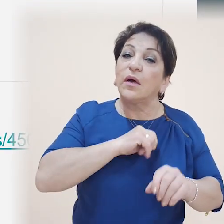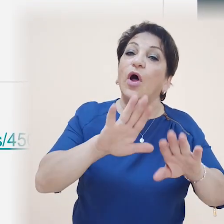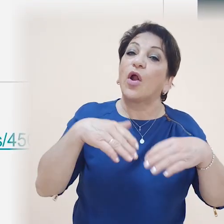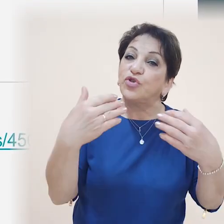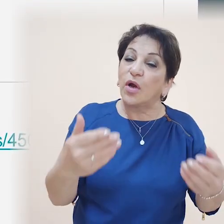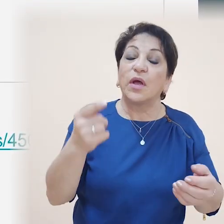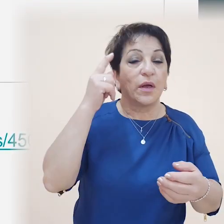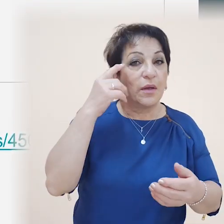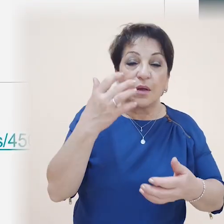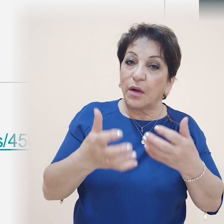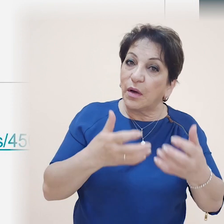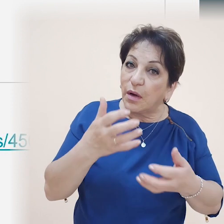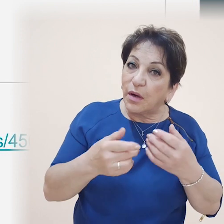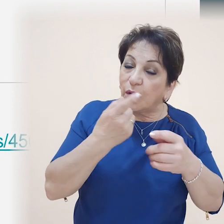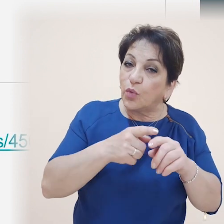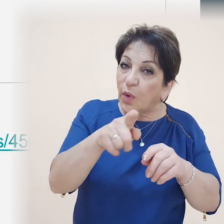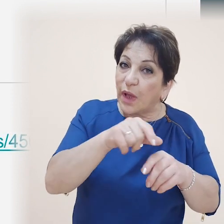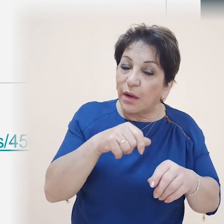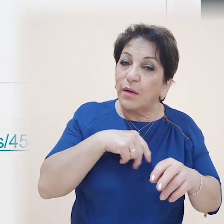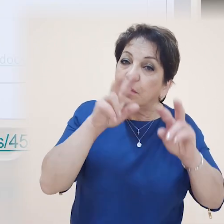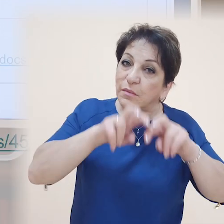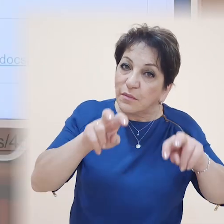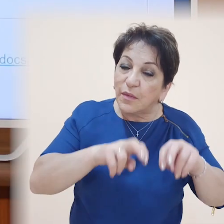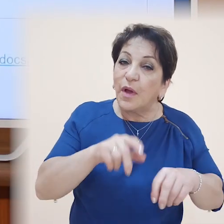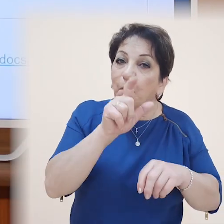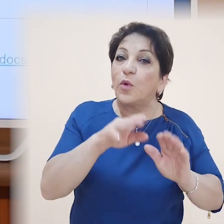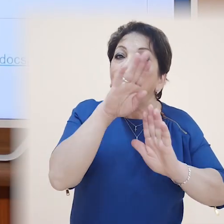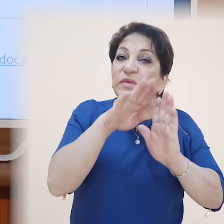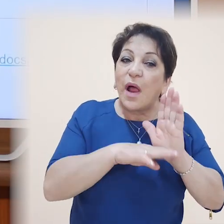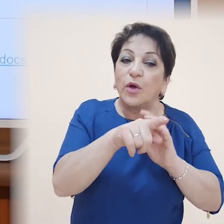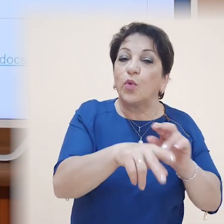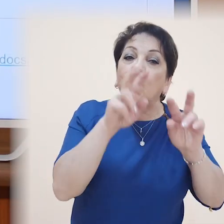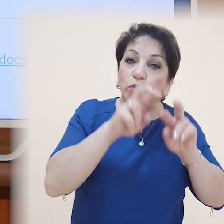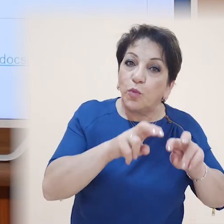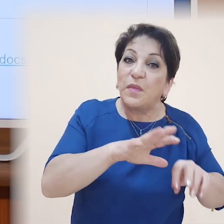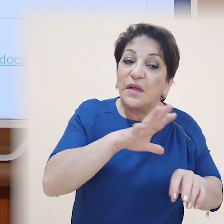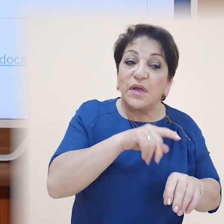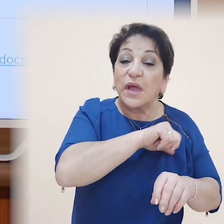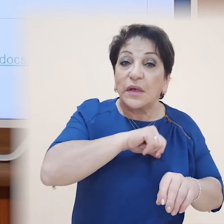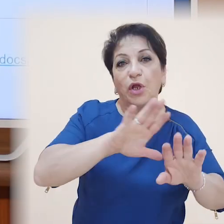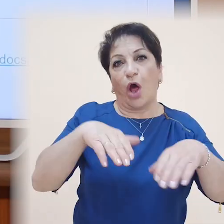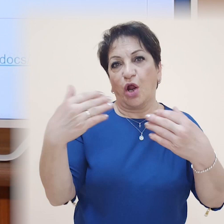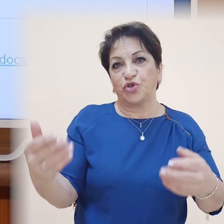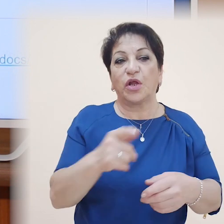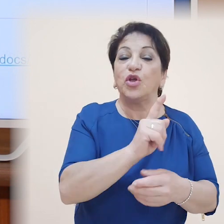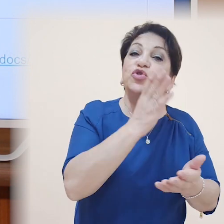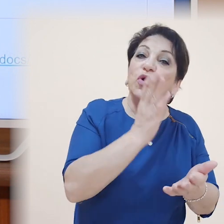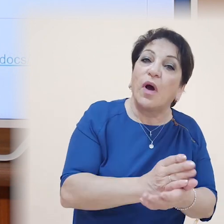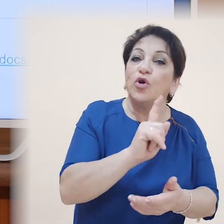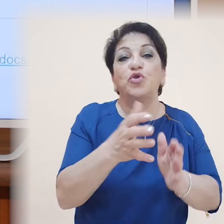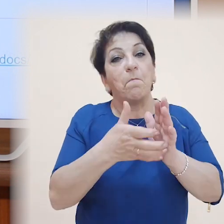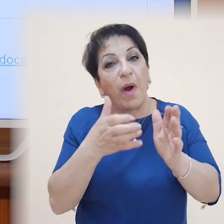ուղղությունները, իհարկե ճիշտ գուշակեցիք, խոսքը գնում է մարզի զարգացման ծրագրի ուսումնասիրման մասին։ Եկեք